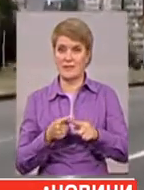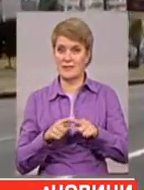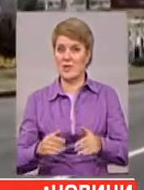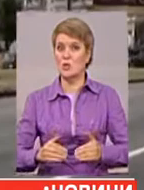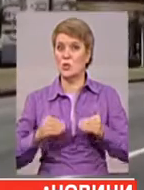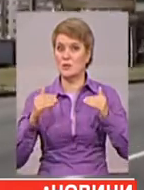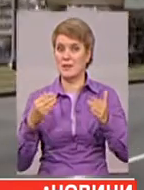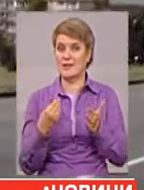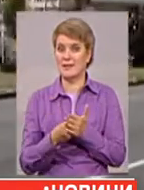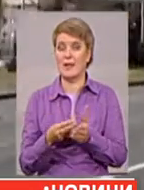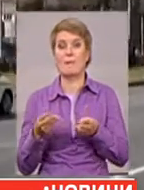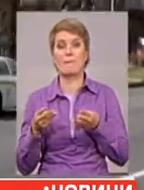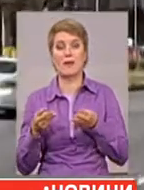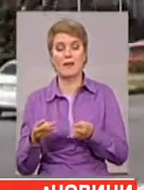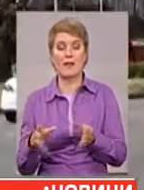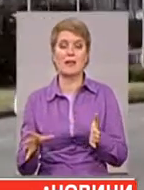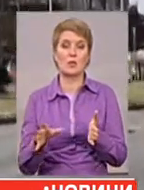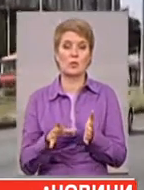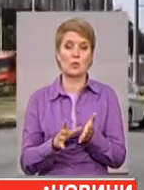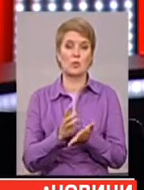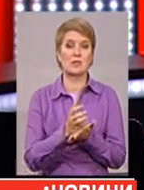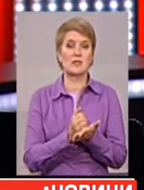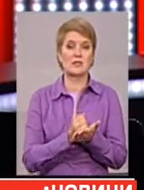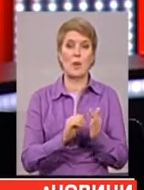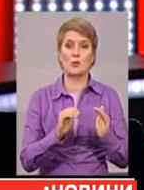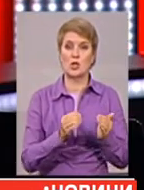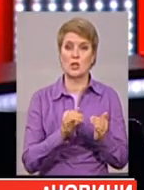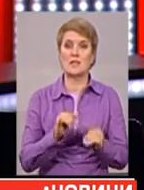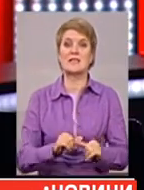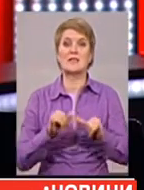цін на пальне, електроенергію, запчастини та збільшення мінімальної зарплатні.